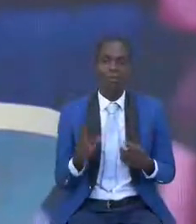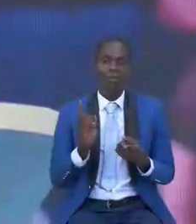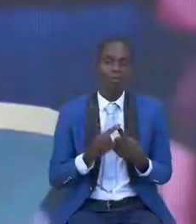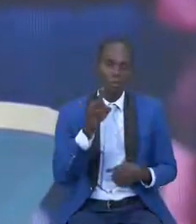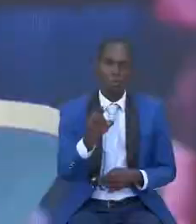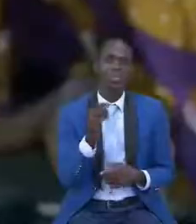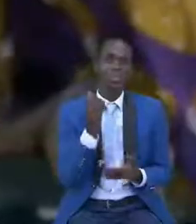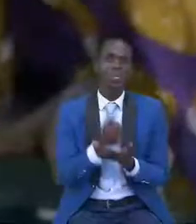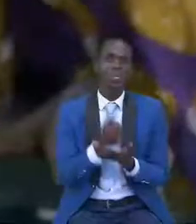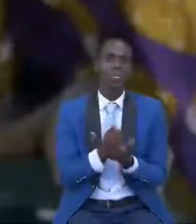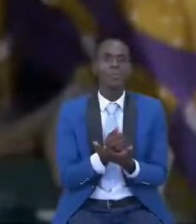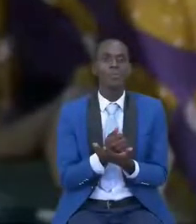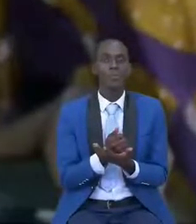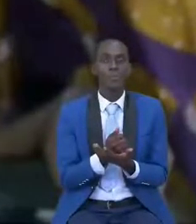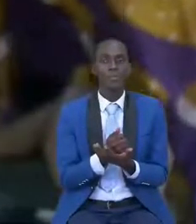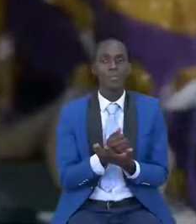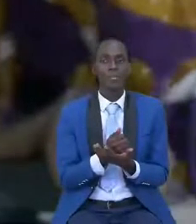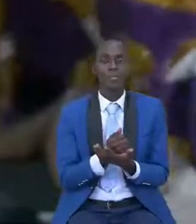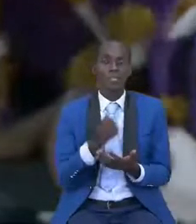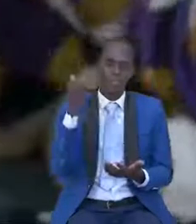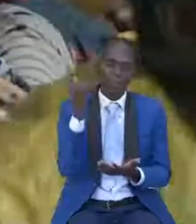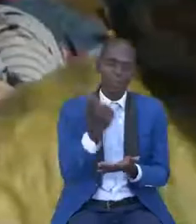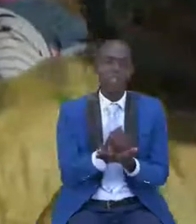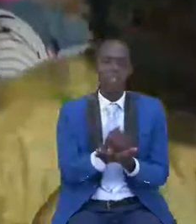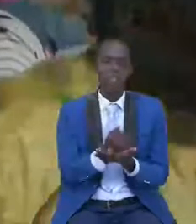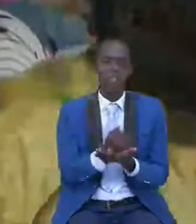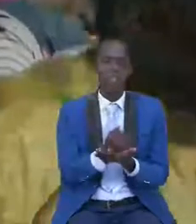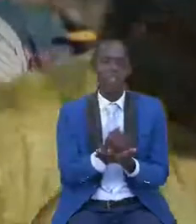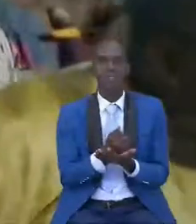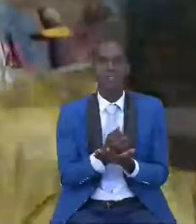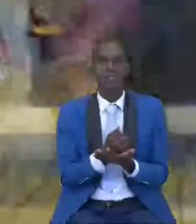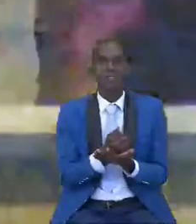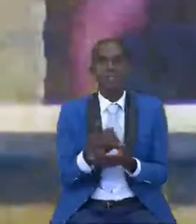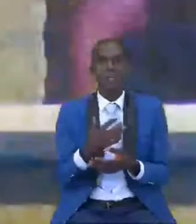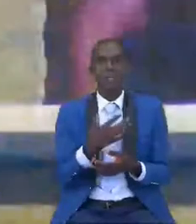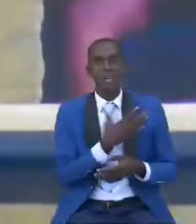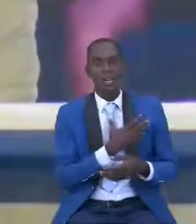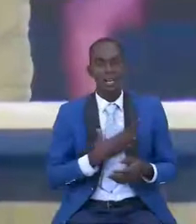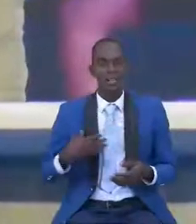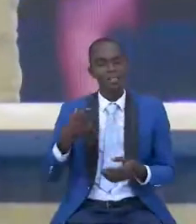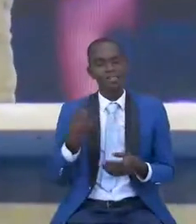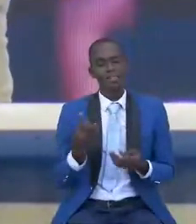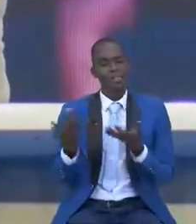qu'il te soit fait selon ta foi. J'ai perdu mon âme là-bas.